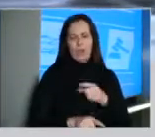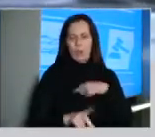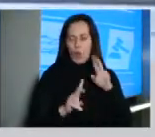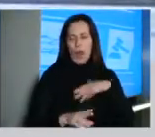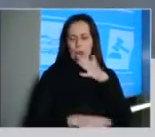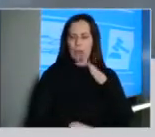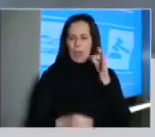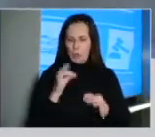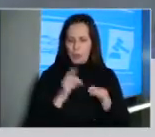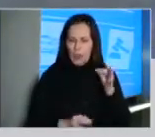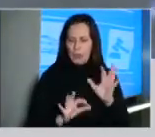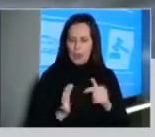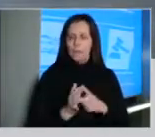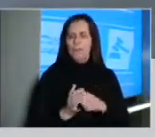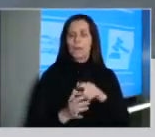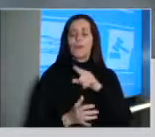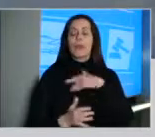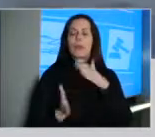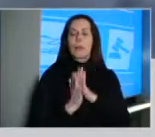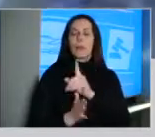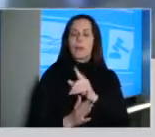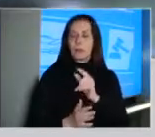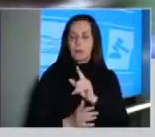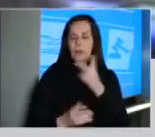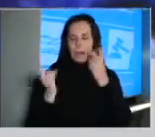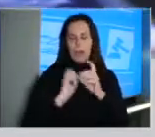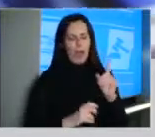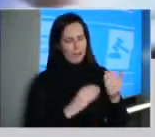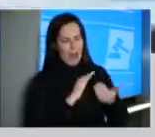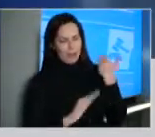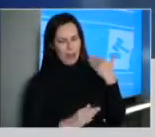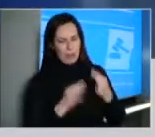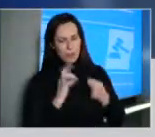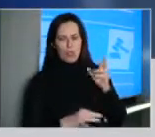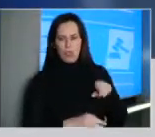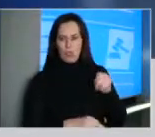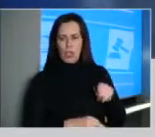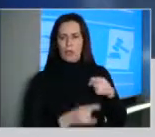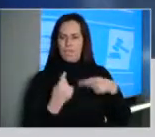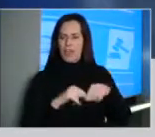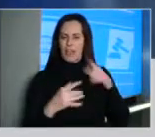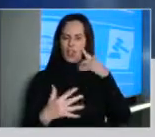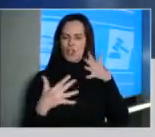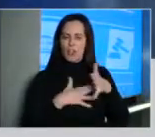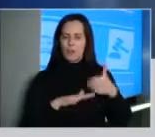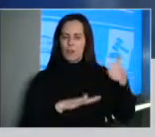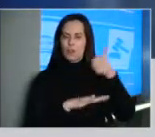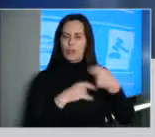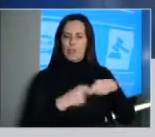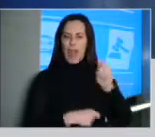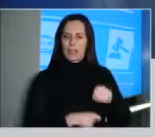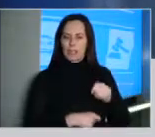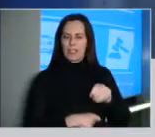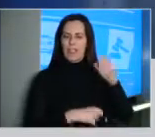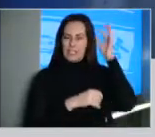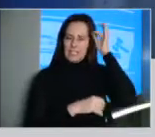ללכת לבית המשפט לעניינים מנהליים, ואני מקבל לא פעם את המידע הזה. אתה יודע, לפני בית המשפט יש לנו כאן את ועדת השקיפות בראשות חברת הכנסת